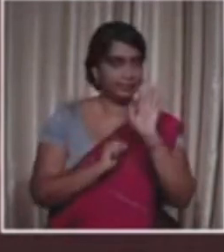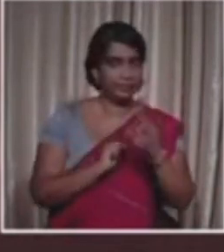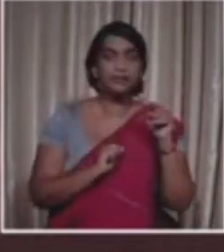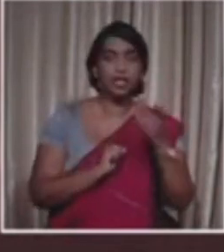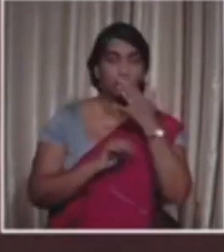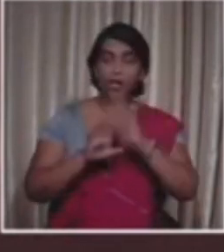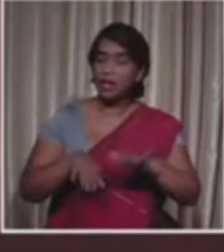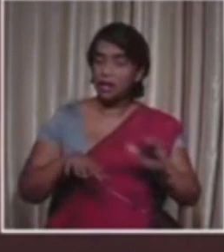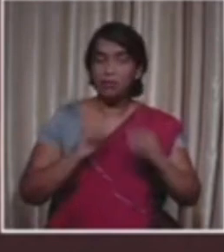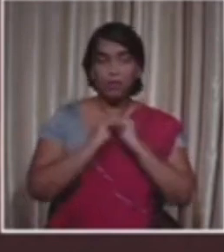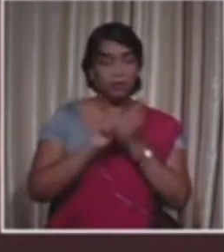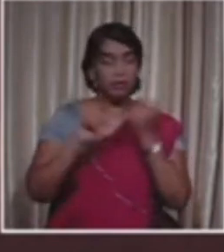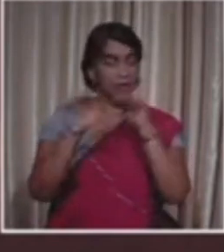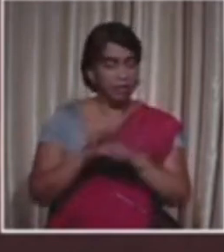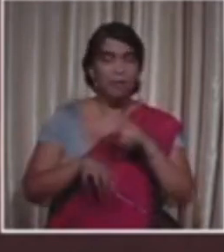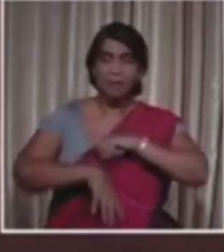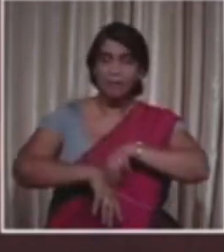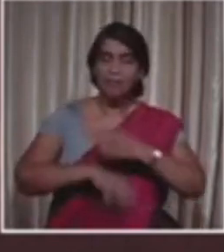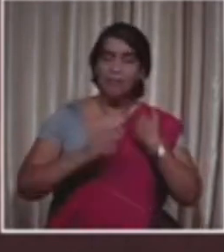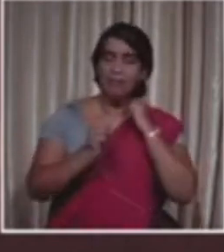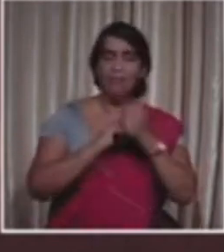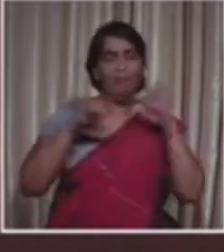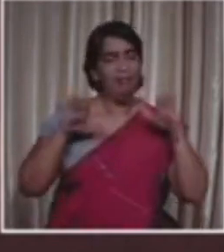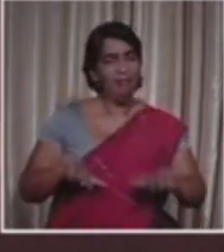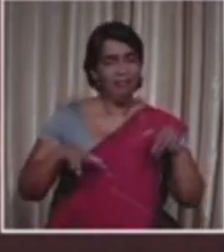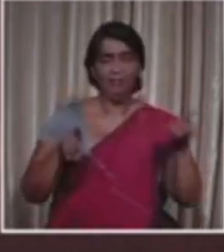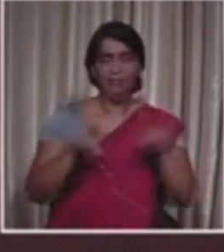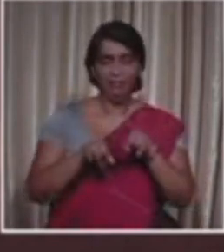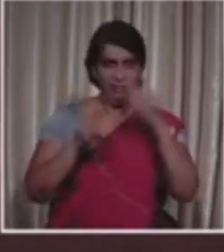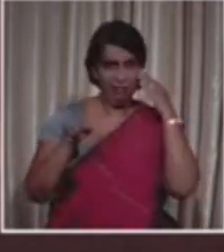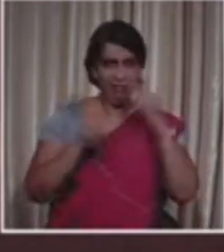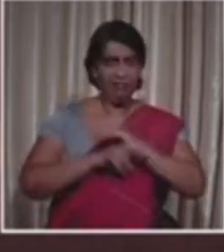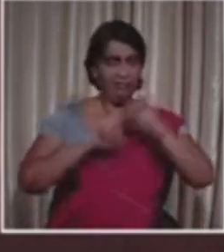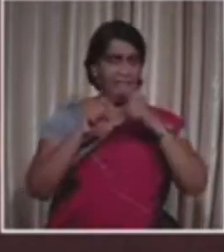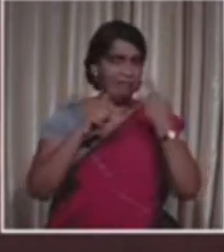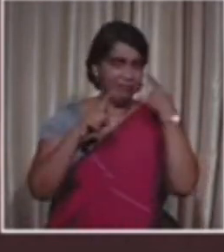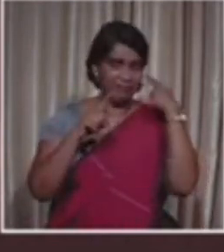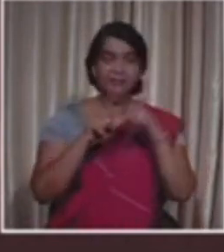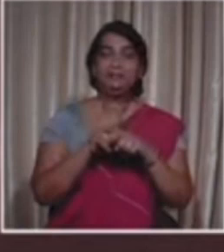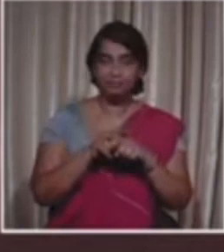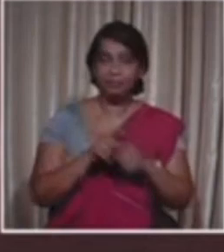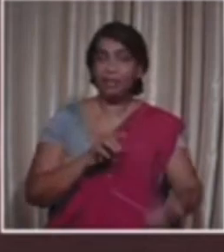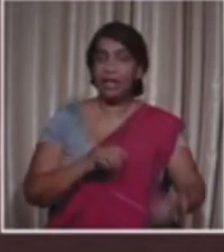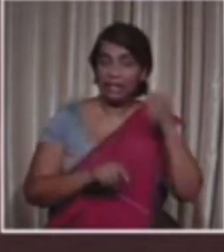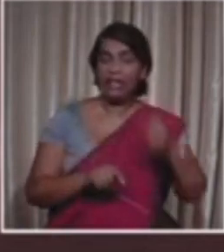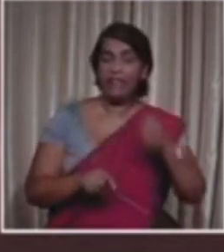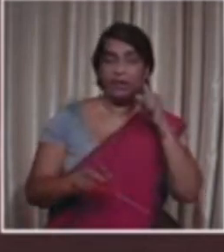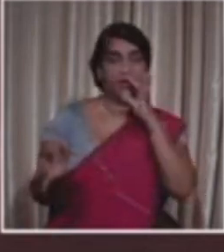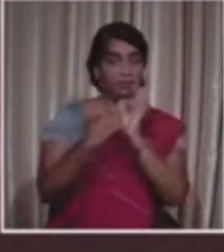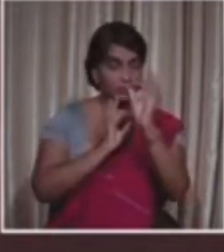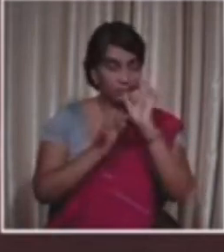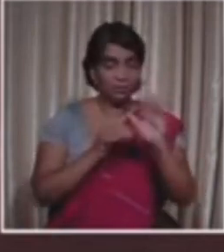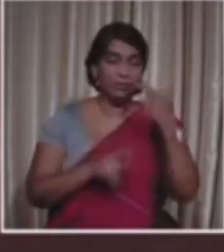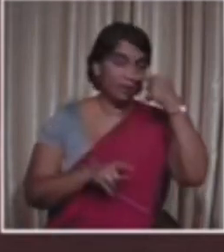පාසල් ළමයින් රැකියාවලට ගියාය පැය ගන්නක් රැස්වියා දුනා මේ කලාකාරීන් ත්‍රිවිල් රතවලට ගිනි තියාගත්තා